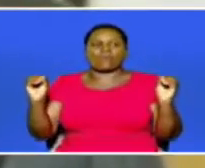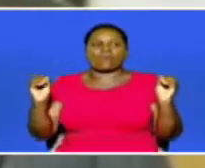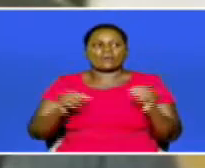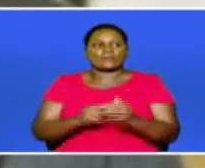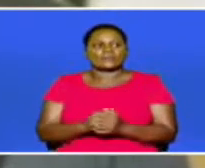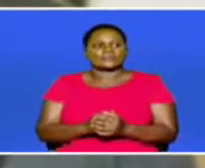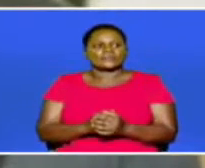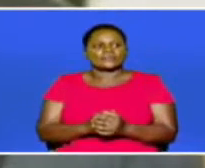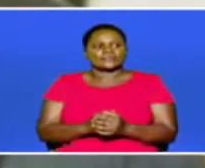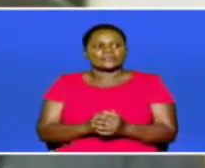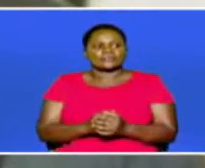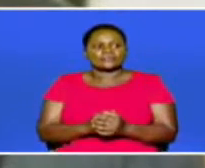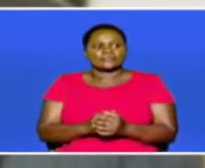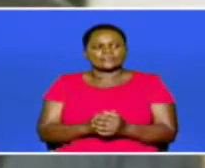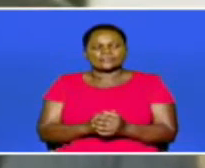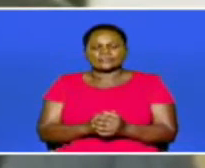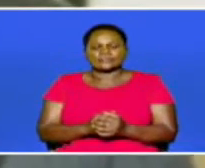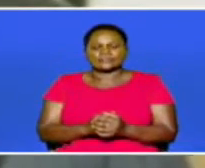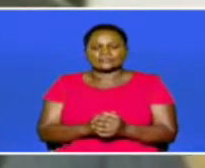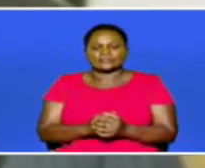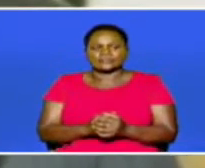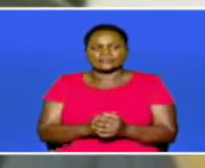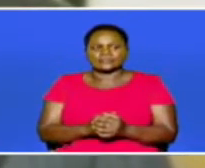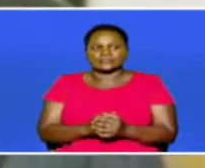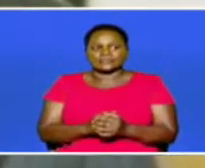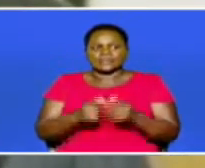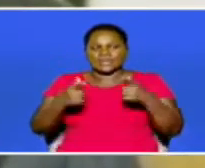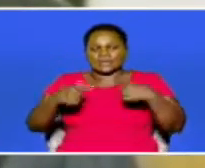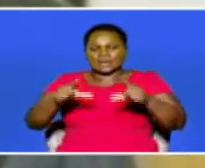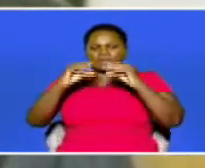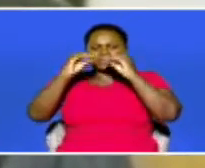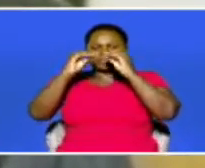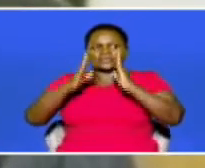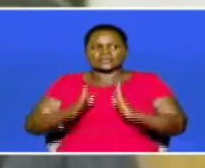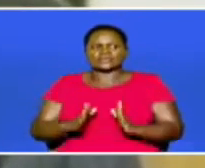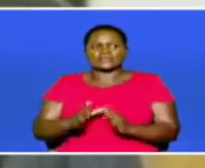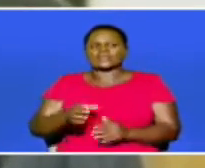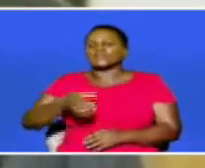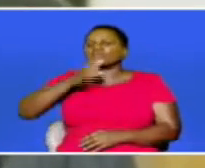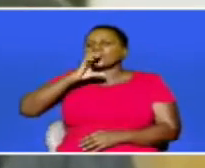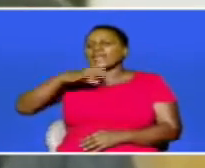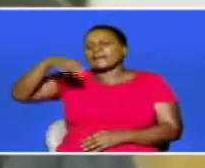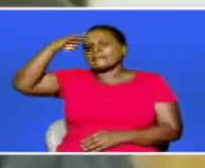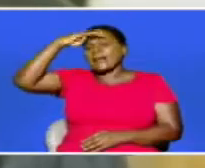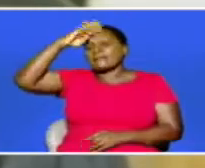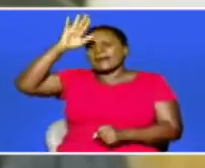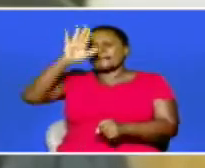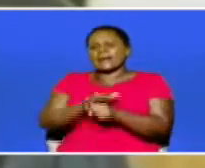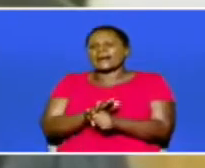are letting this go down by allowing some teachers to drink too much.